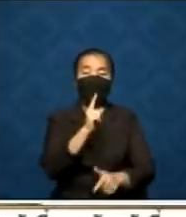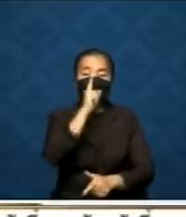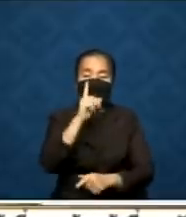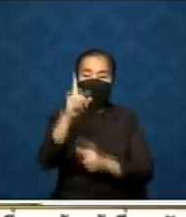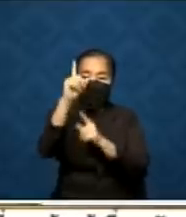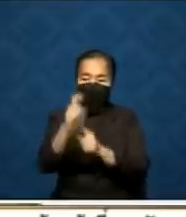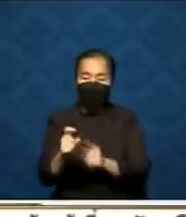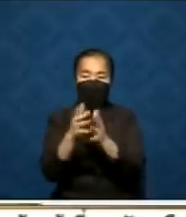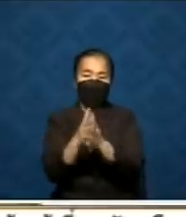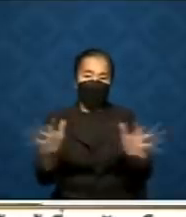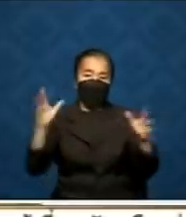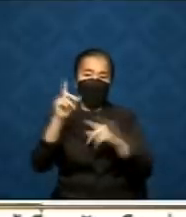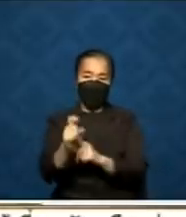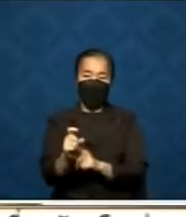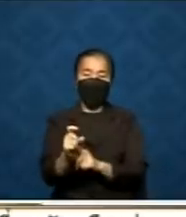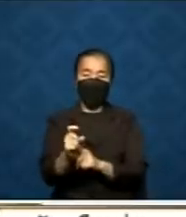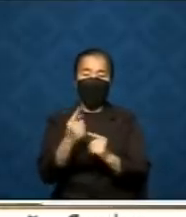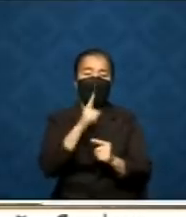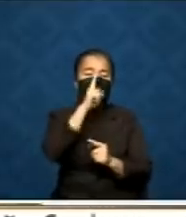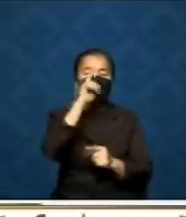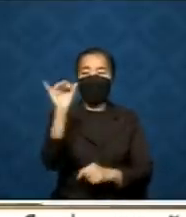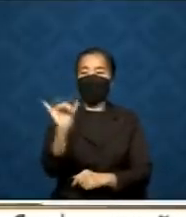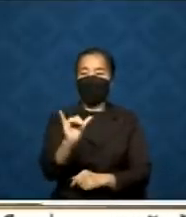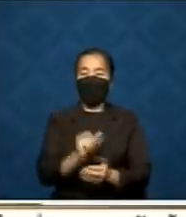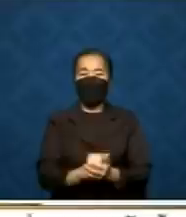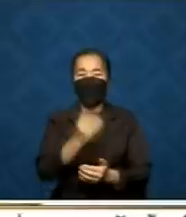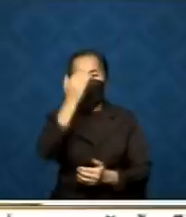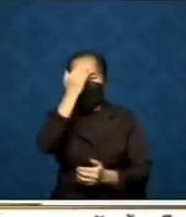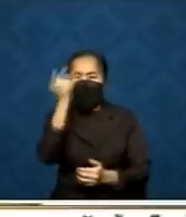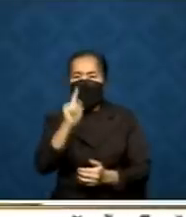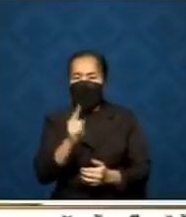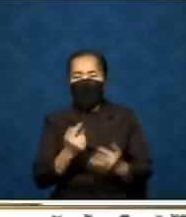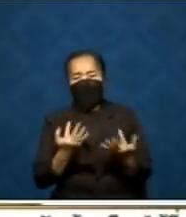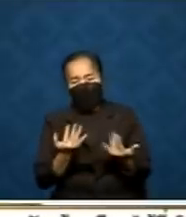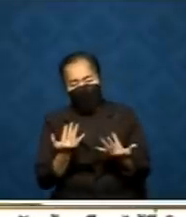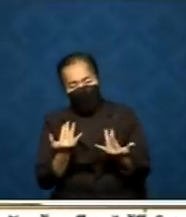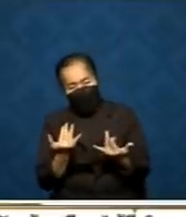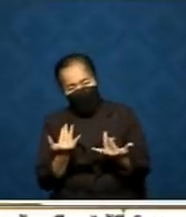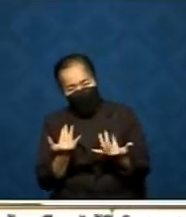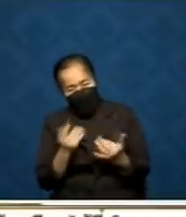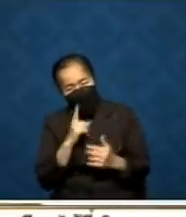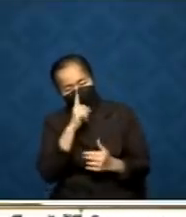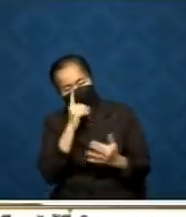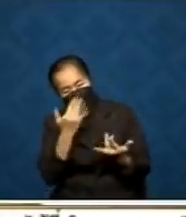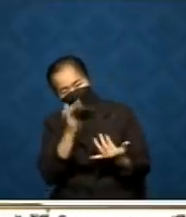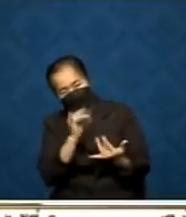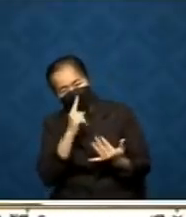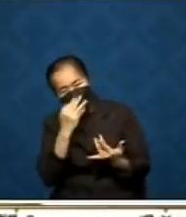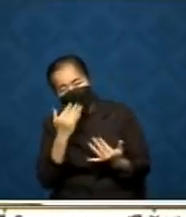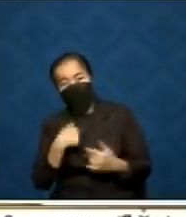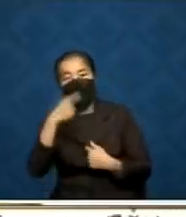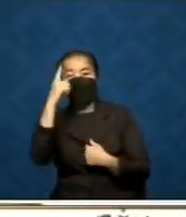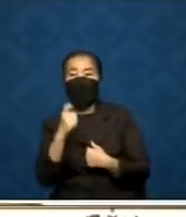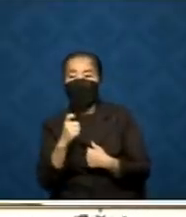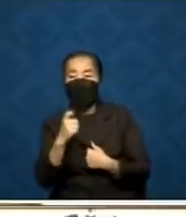สุดดอกไม้ก็ว่าไงหมายความว่ารอตรวจอีกตายตอนรอตรวจอีกเยอะก็